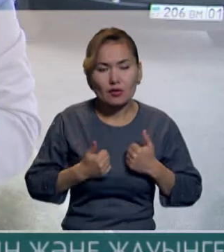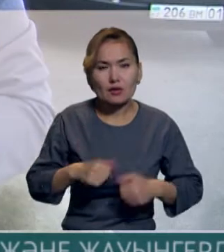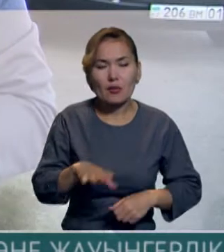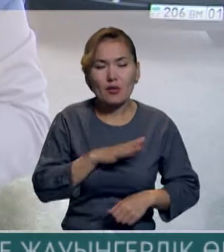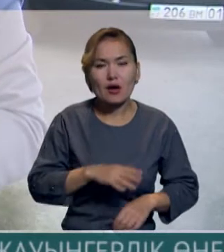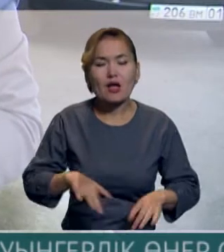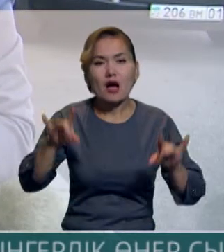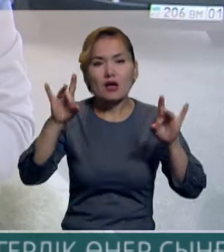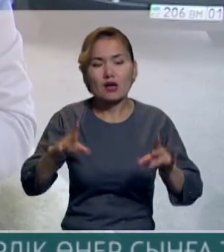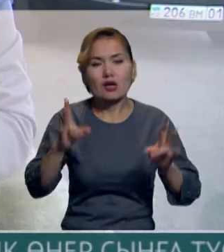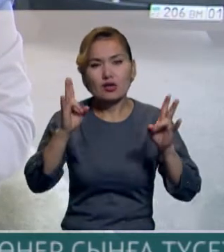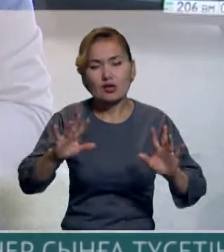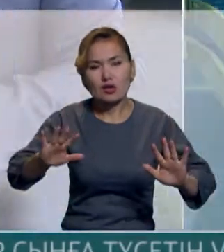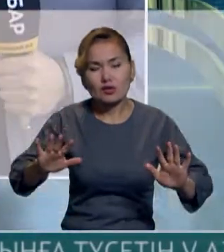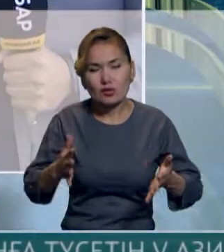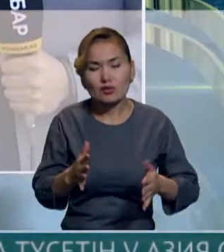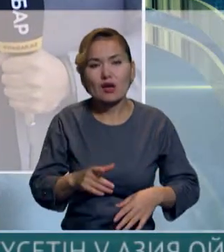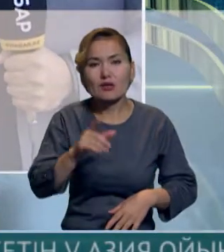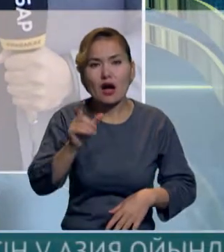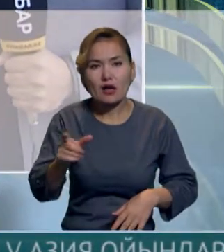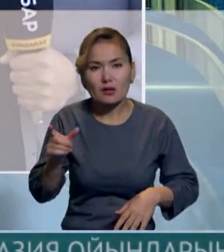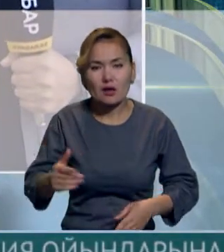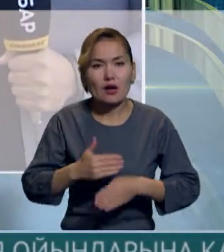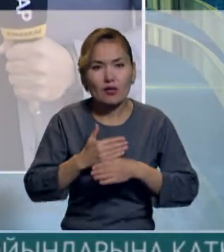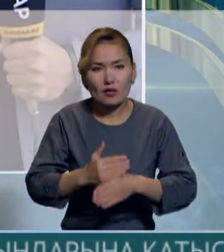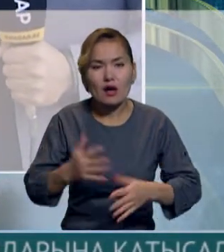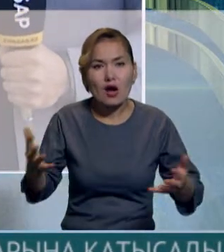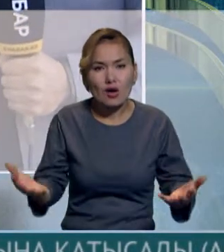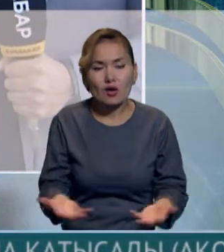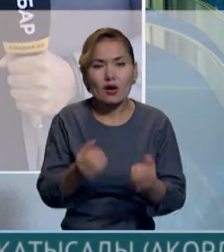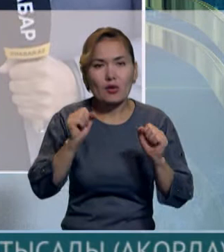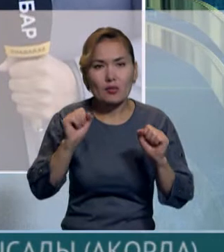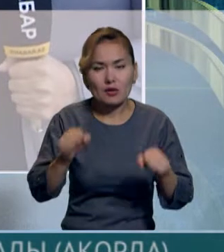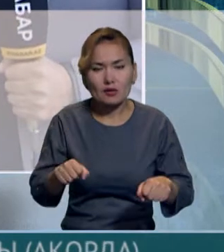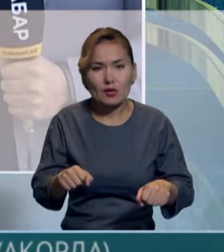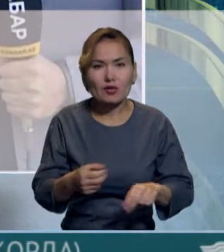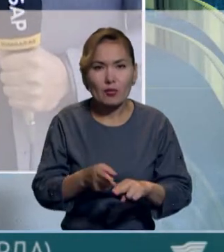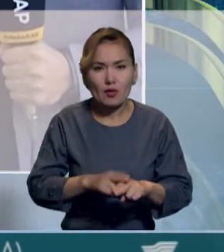жағдайларда білсеңіз өзіңізге пайдалы болары анық. Әрине оқыс оқиғадан Құдай